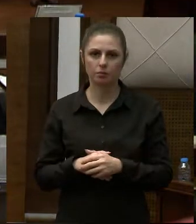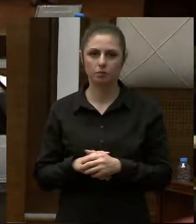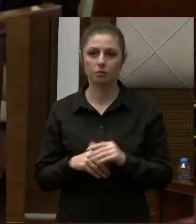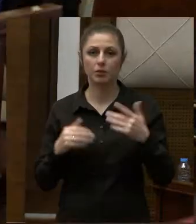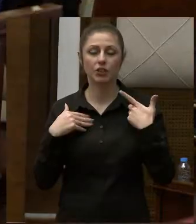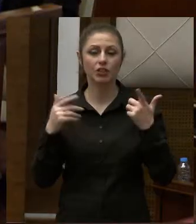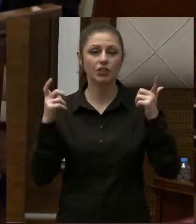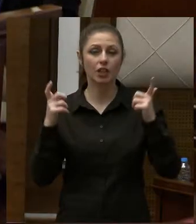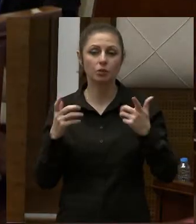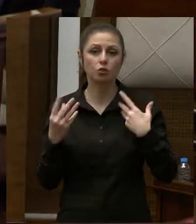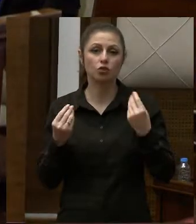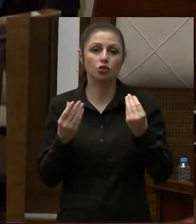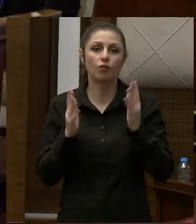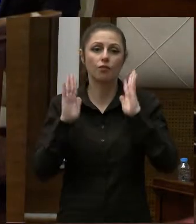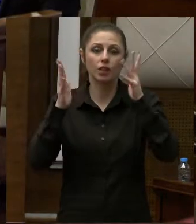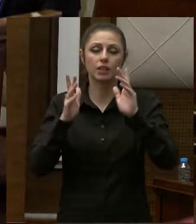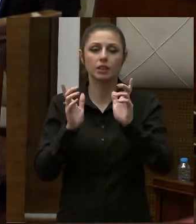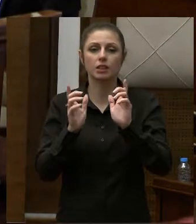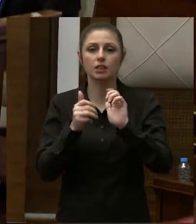Şehrimizde çok miktarda spor kulübü var.